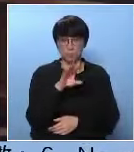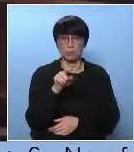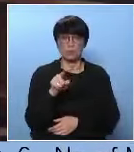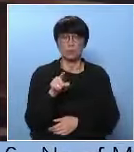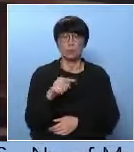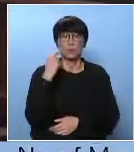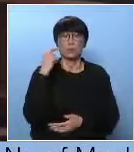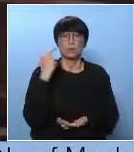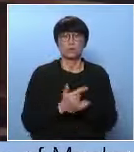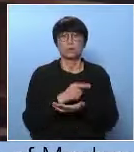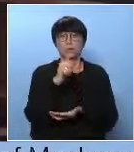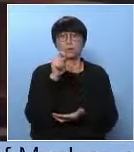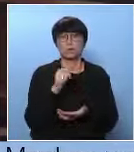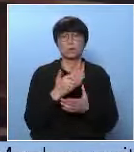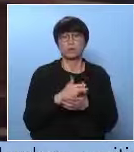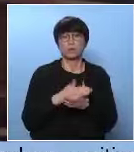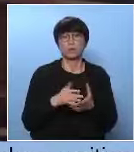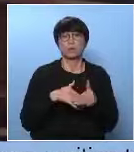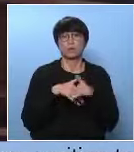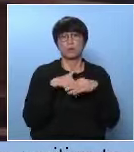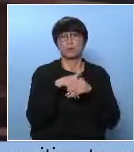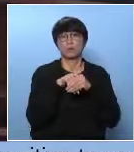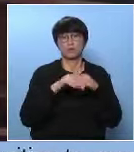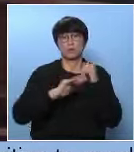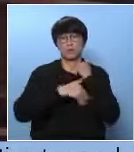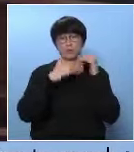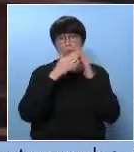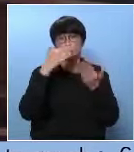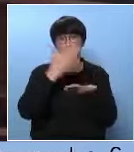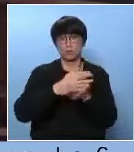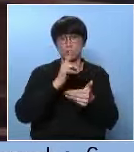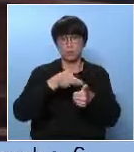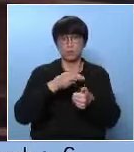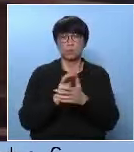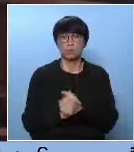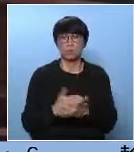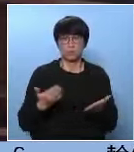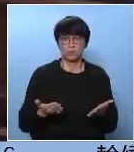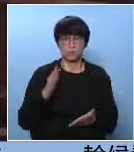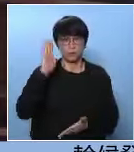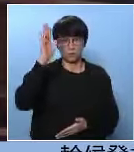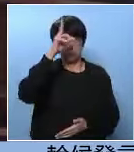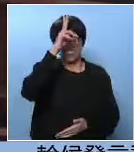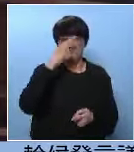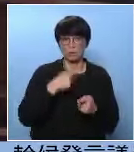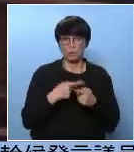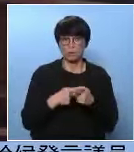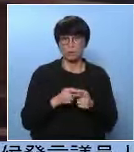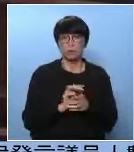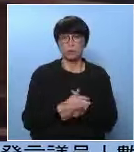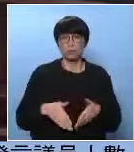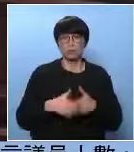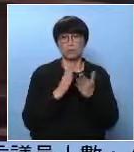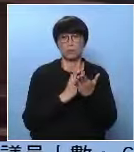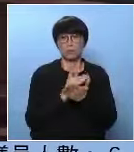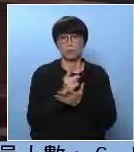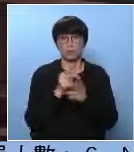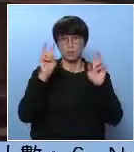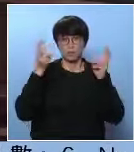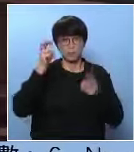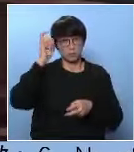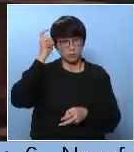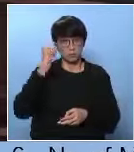係一個好嚴重嘅問題，所以申請呢個法庭嘅禁制令。我而家就係希望政府係真係去成立一個專項嘅研